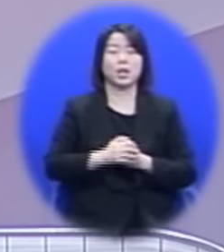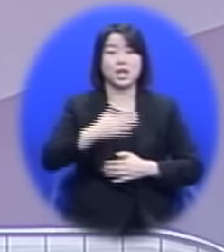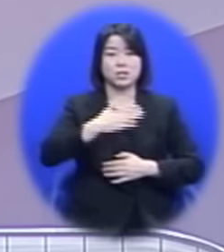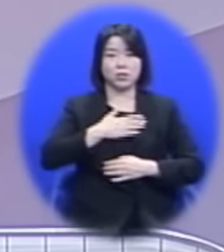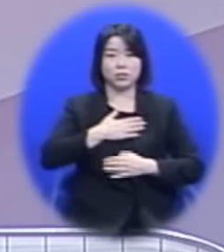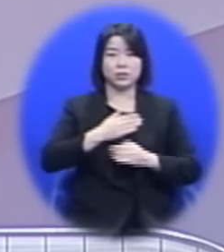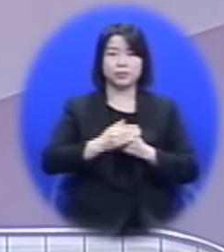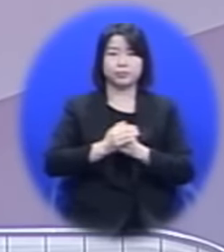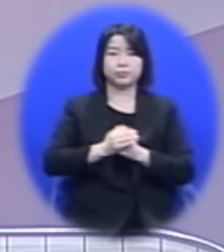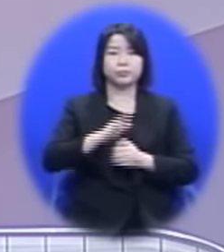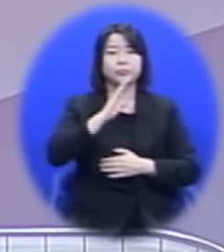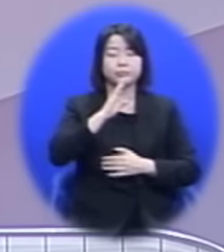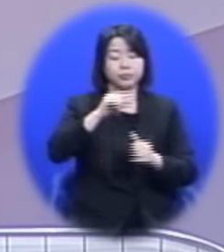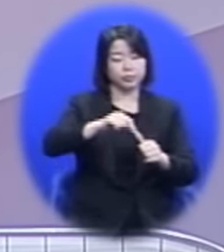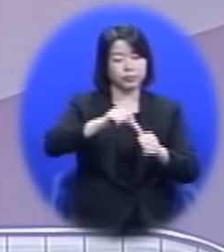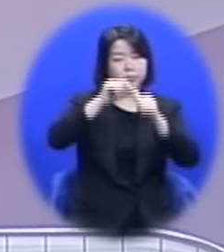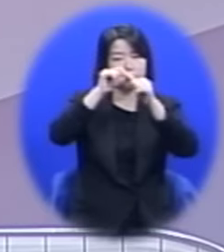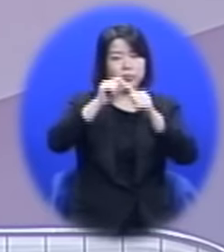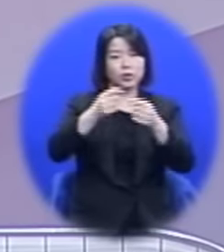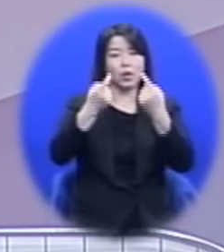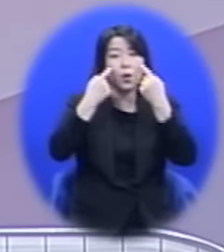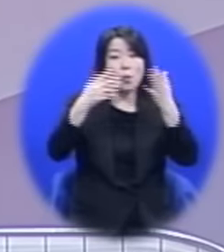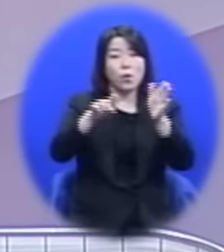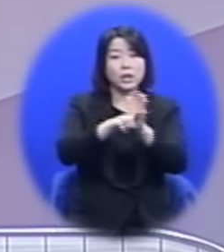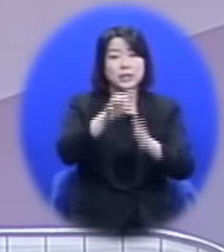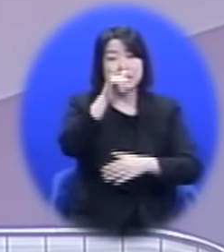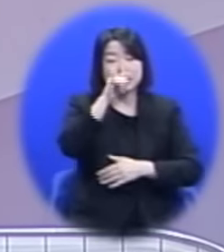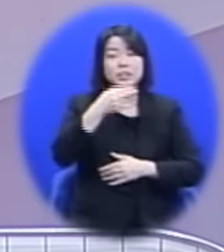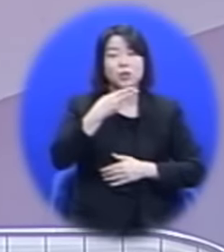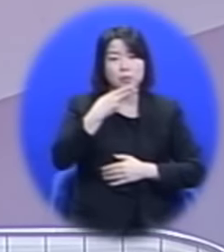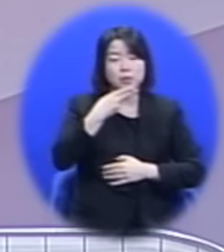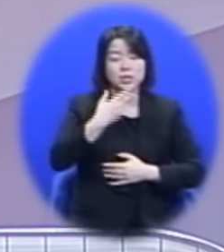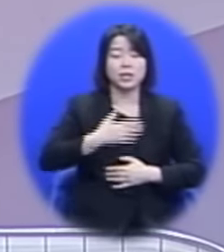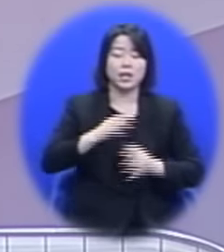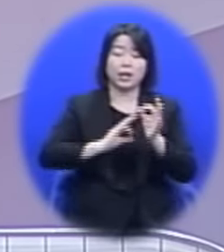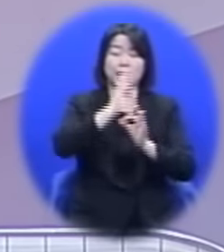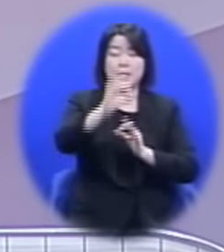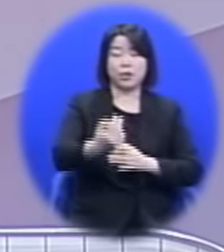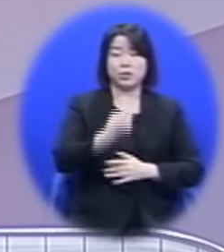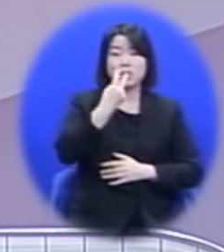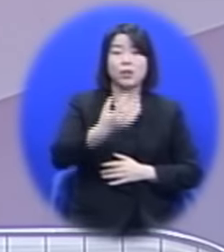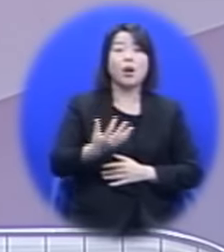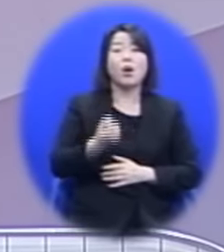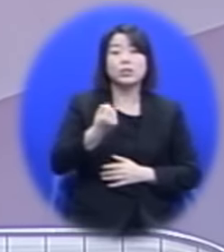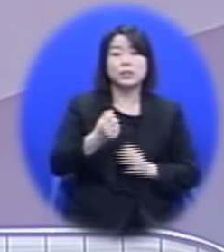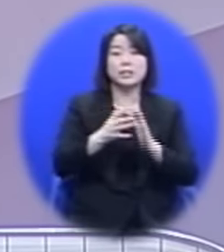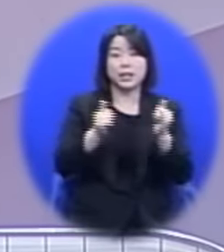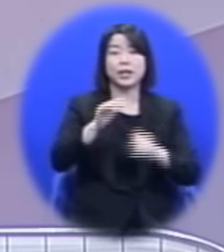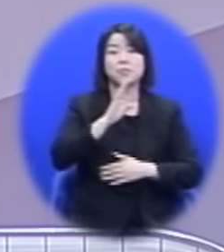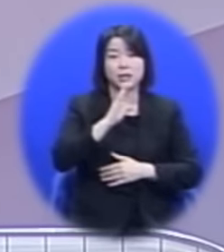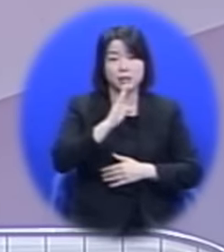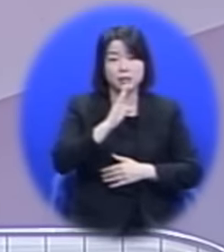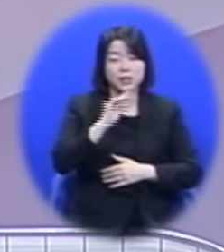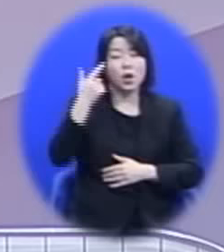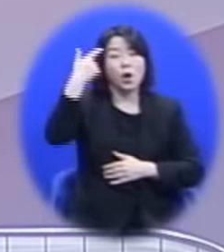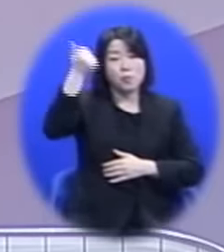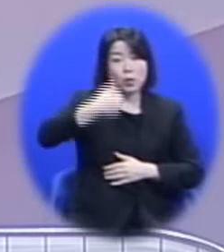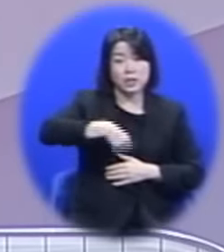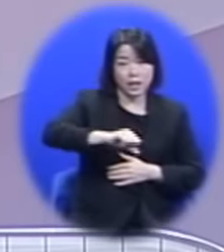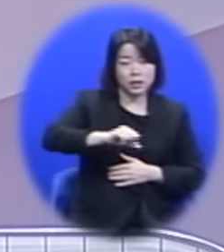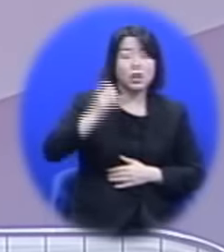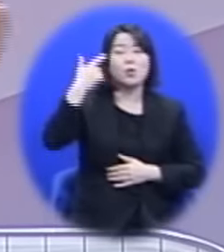저는 정말 구원의 확신이 있는 건지 내가 영생을 얻은 사람인지 목사의 아들이었고 목사가